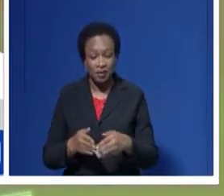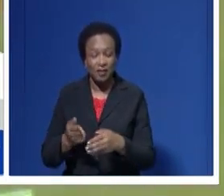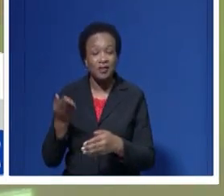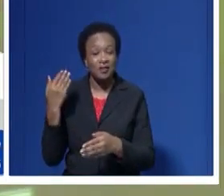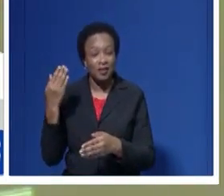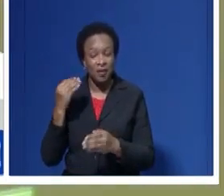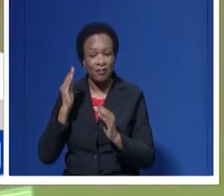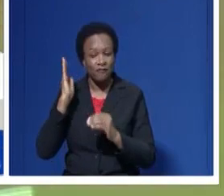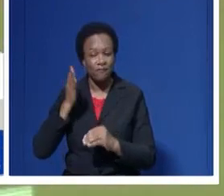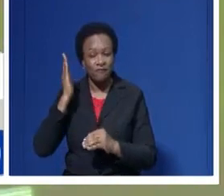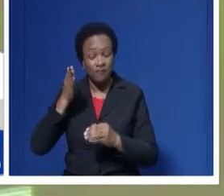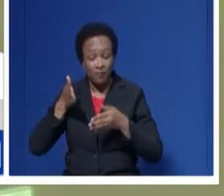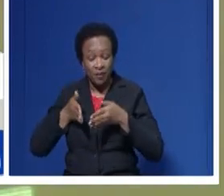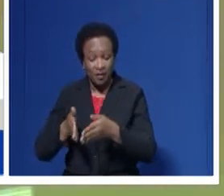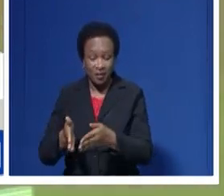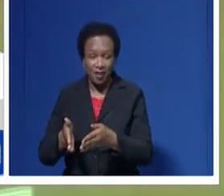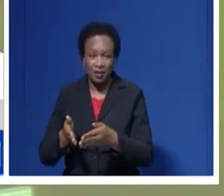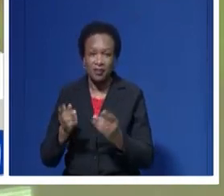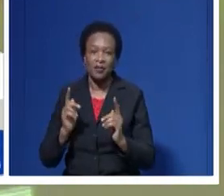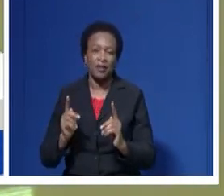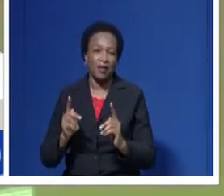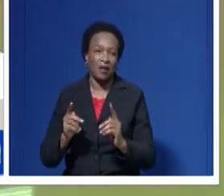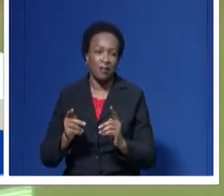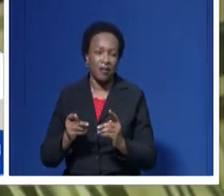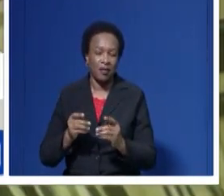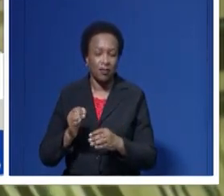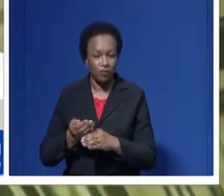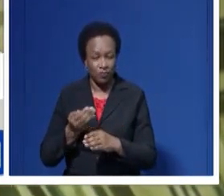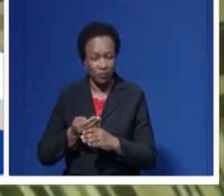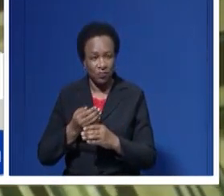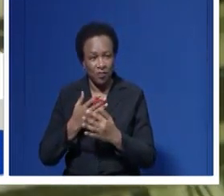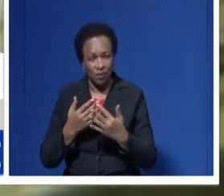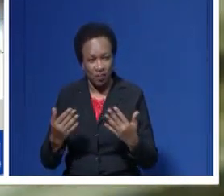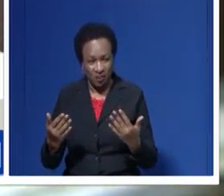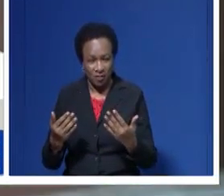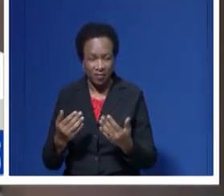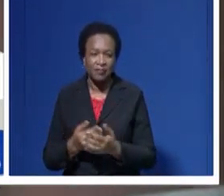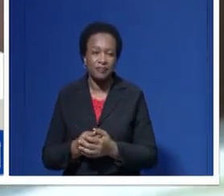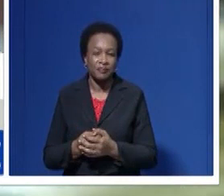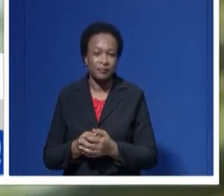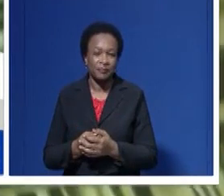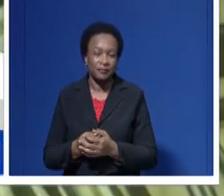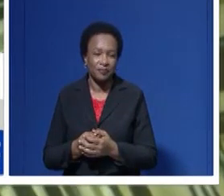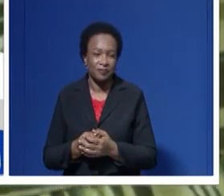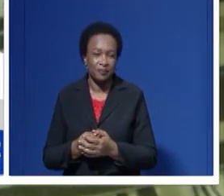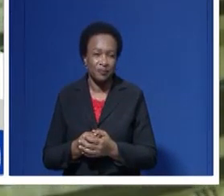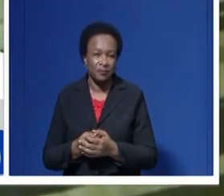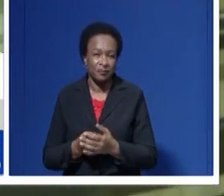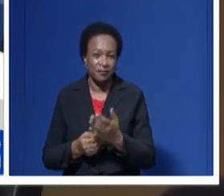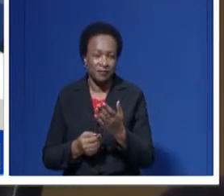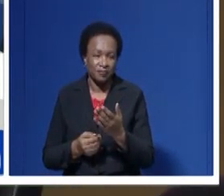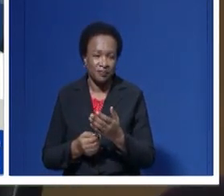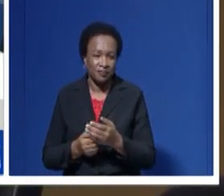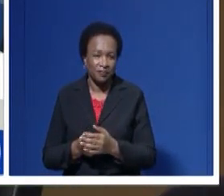ya ufundishaji madarasani kama ilivyozoeleka kwa wengi. Today's lesson we are going to learn the selection